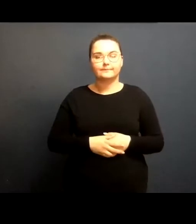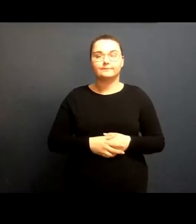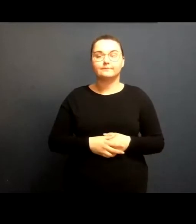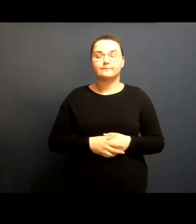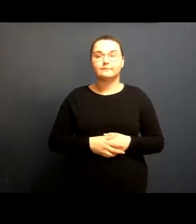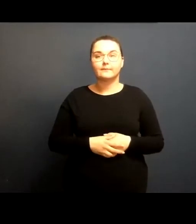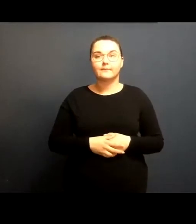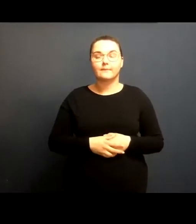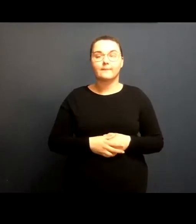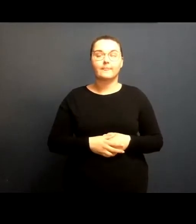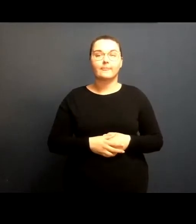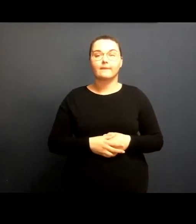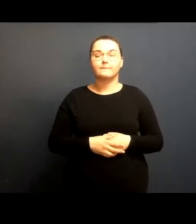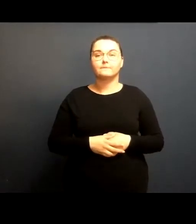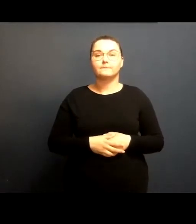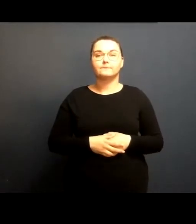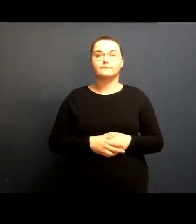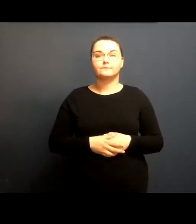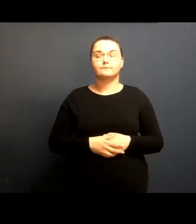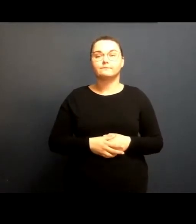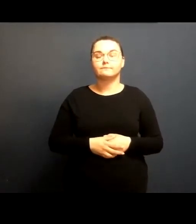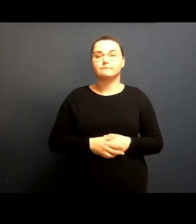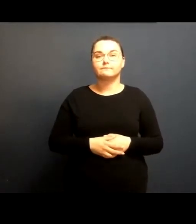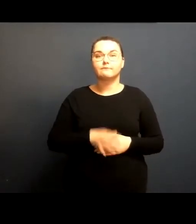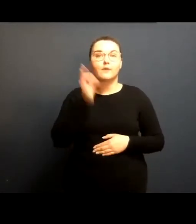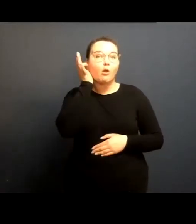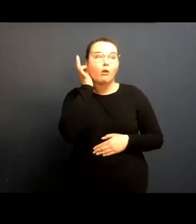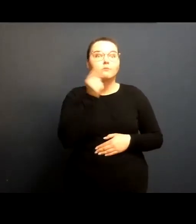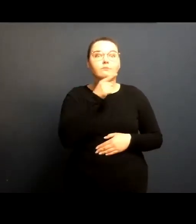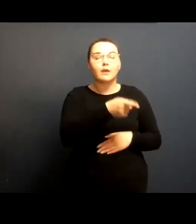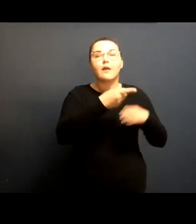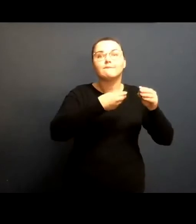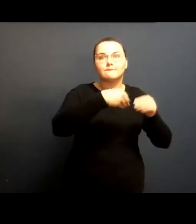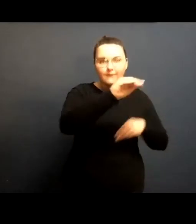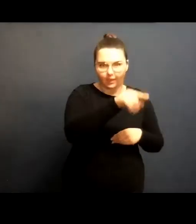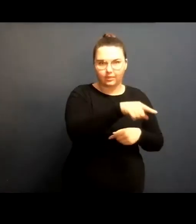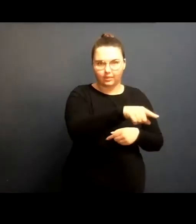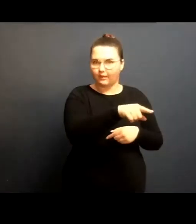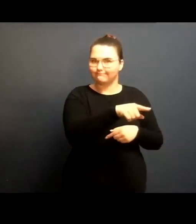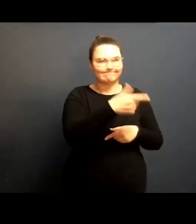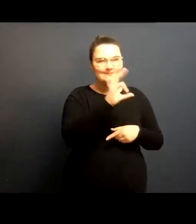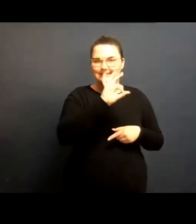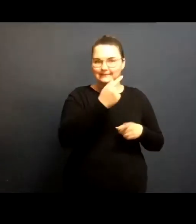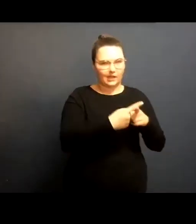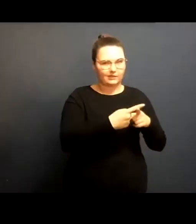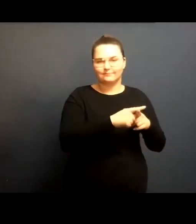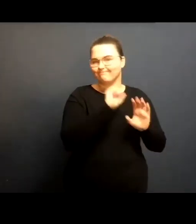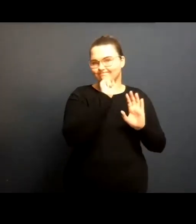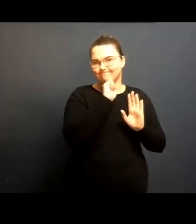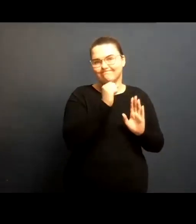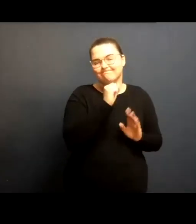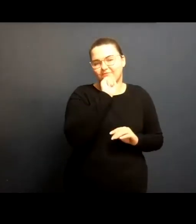deklaracji. Więcej kobiet niż mężczyzn deklaruje, że nie uprawia seksu. W Polsce jest to efekt